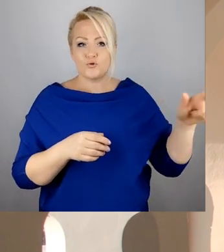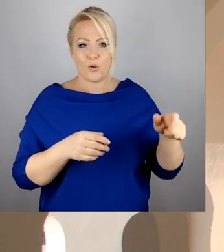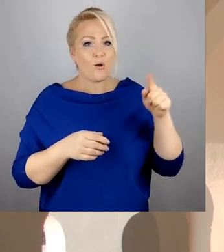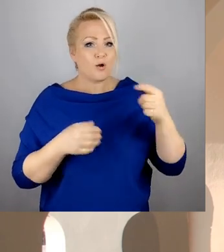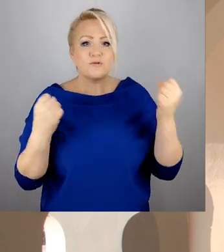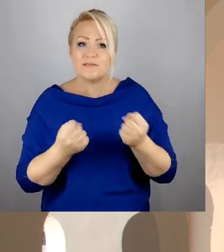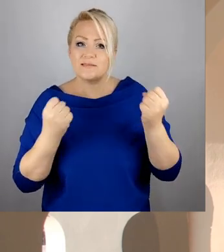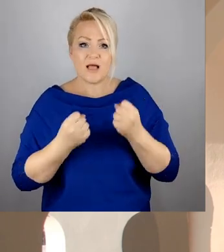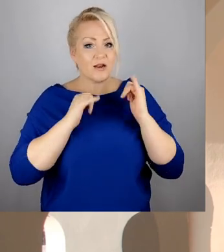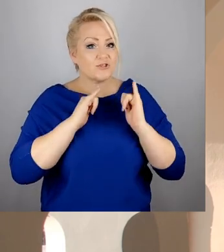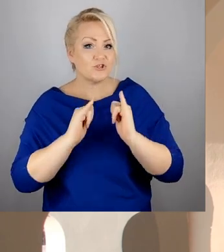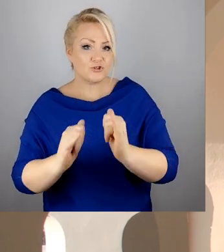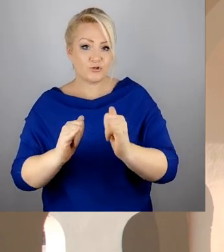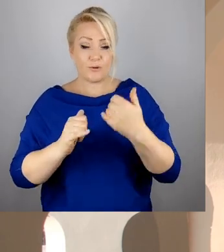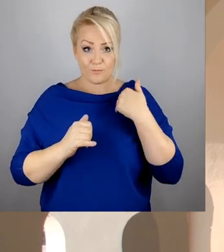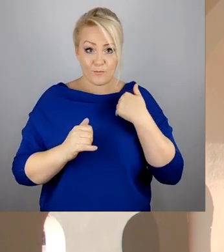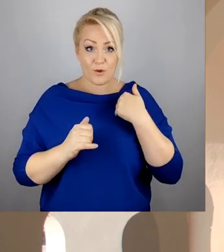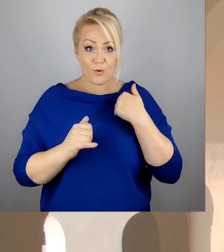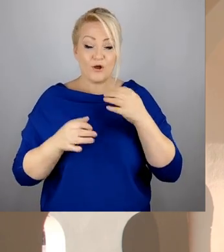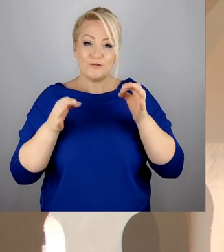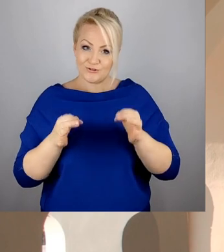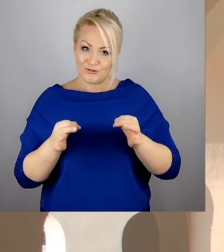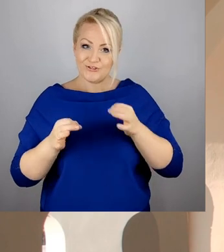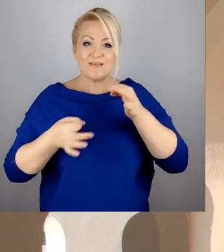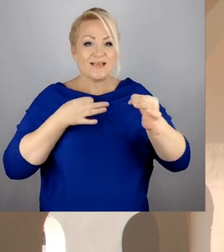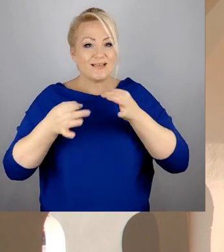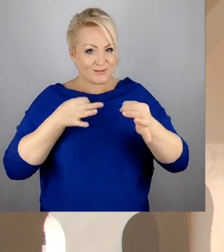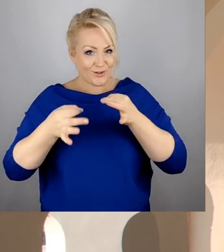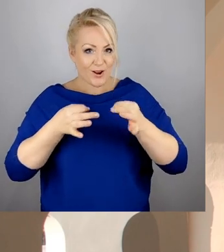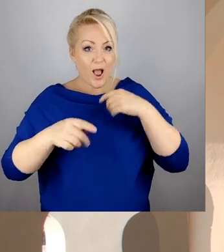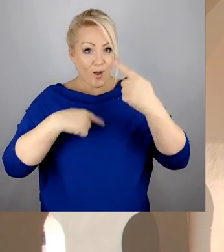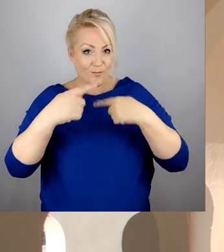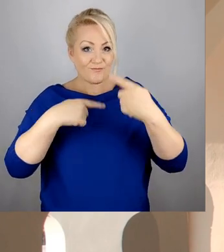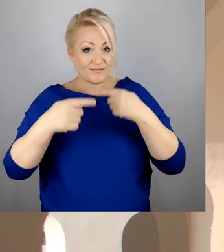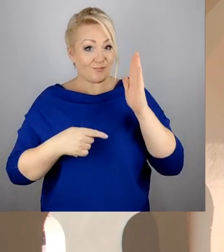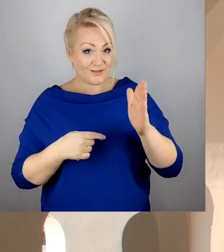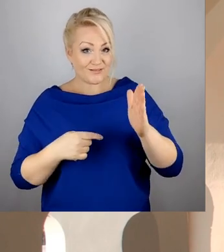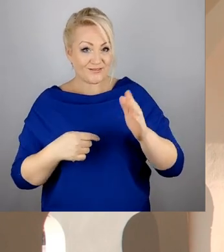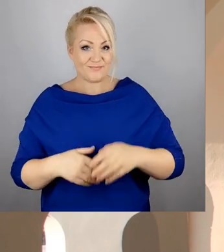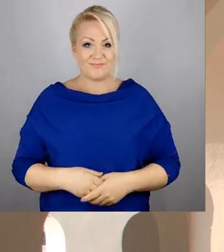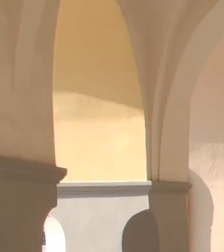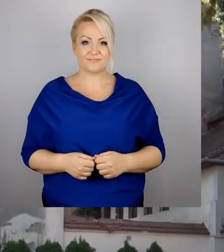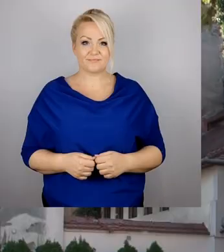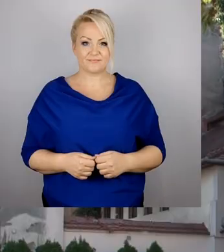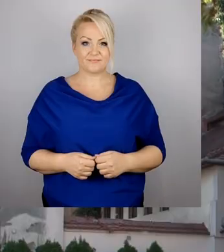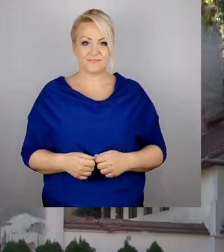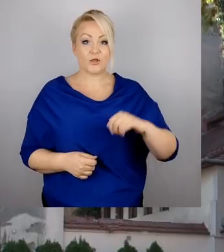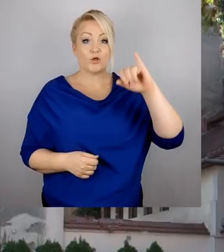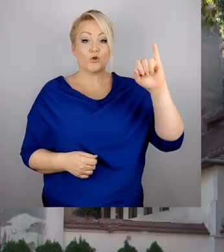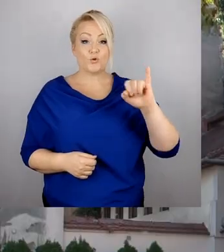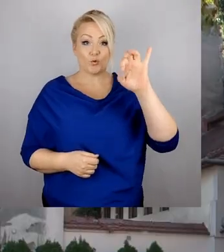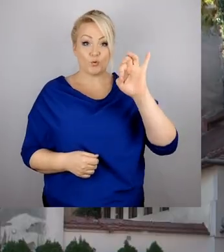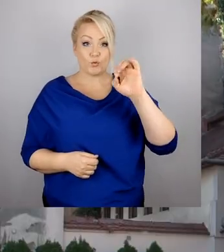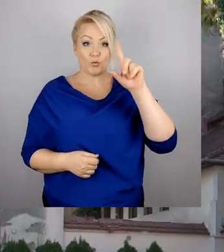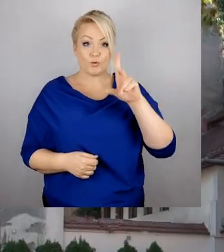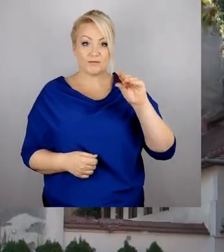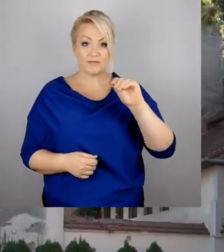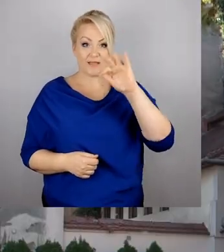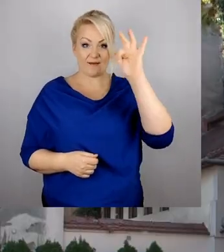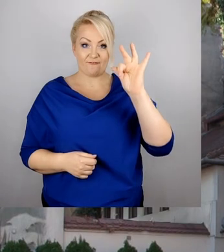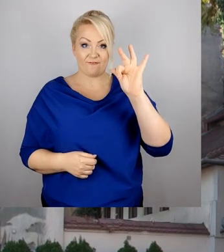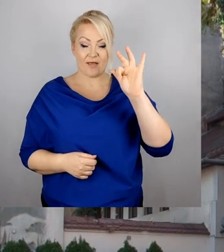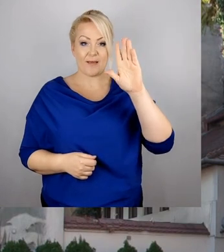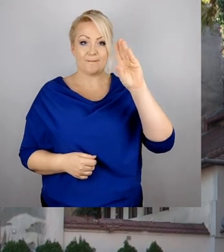angażowali się aktywnie w trwające wydarzenia. Dzisiaj pragniemy przedstawić Państwu kilka z nich. Generał Józef Bem,